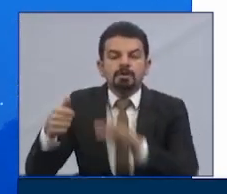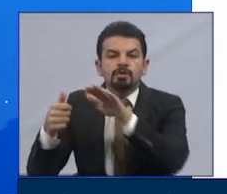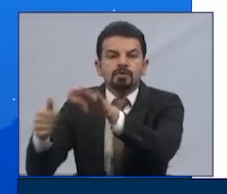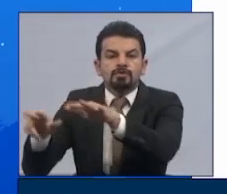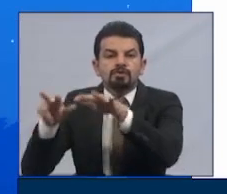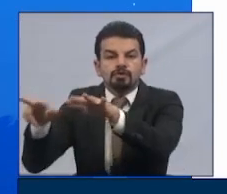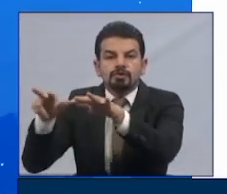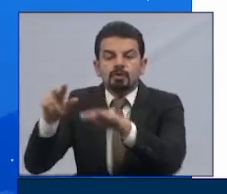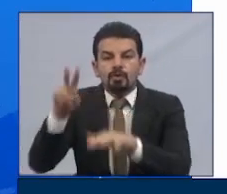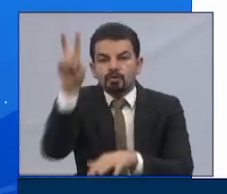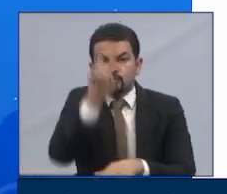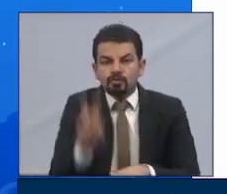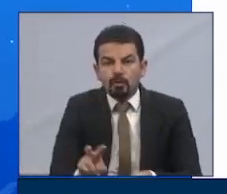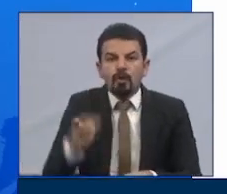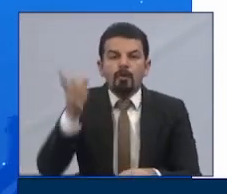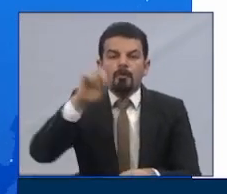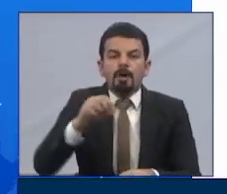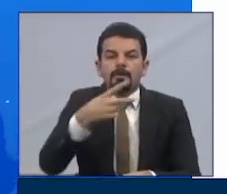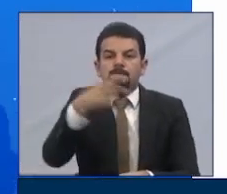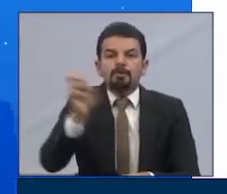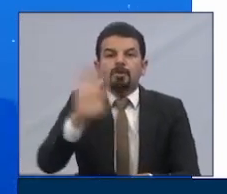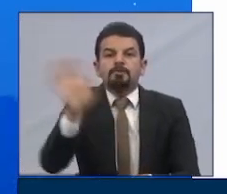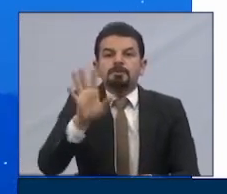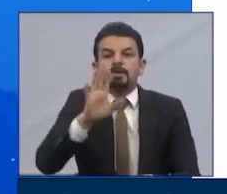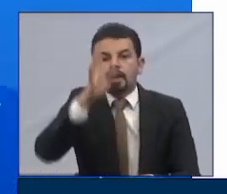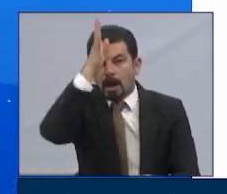تريليون دينار عراقي، وإحالة